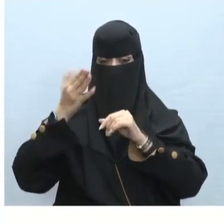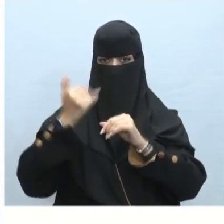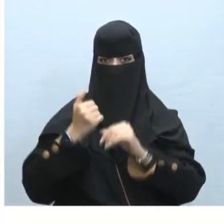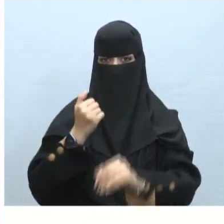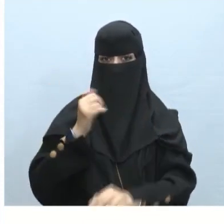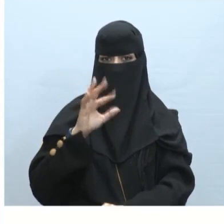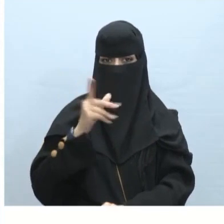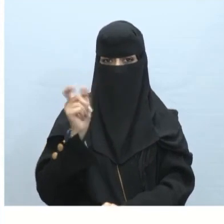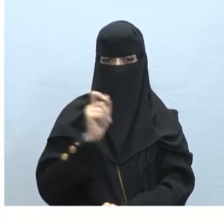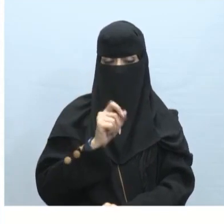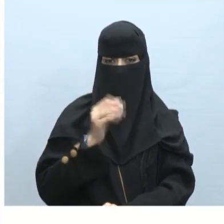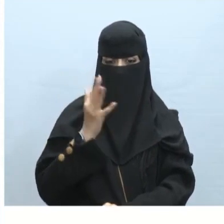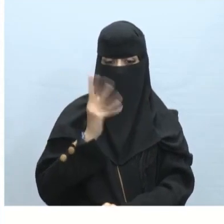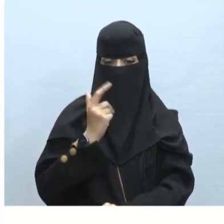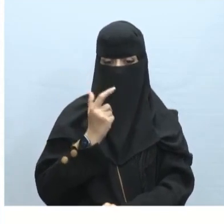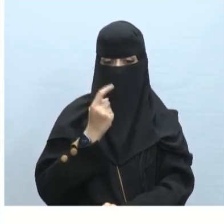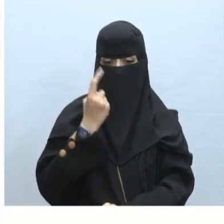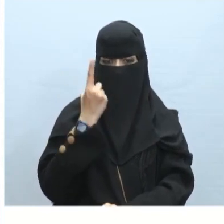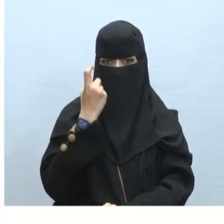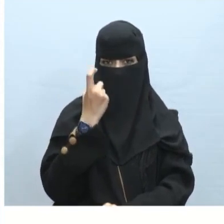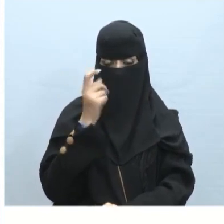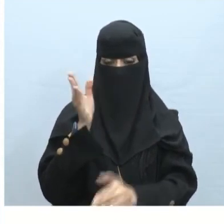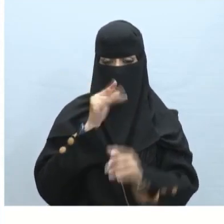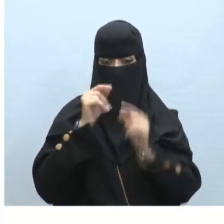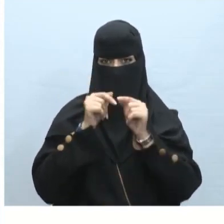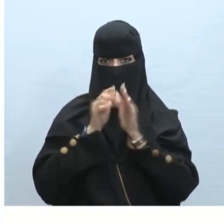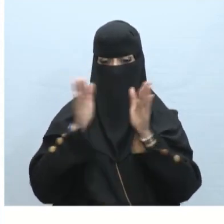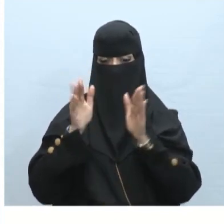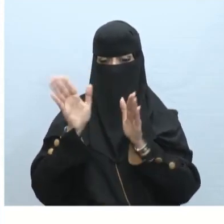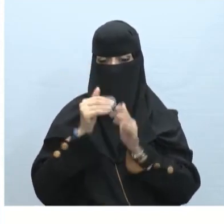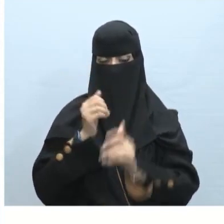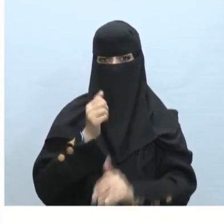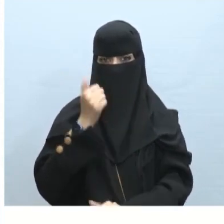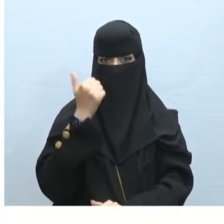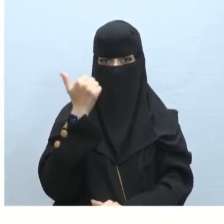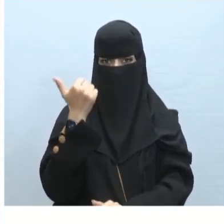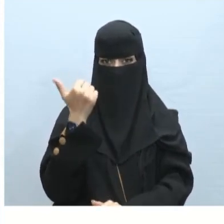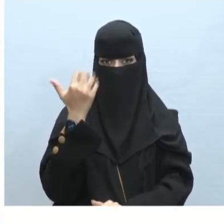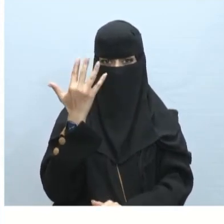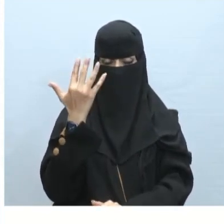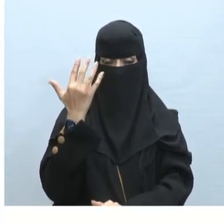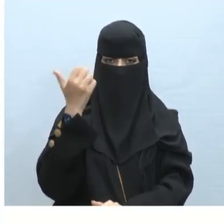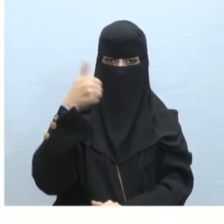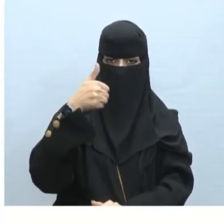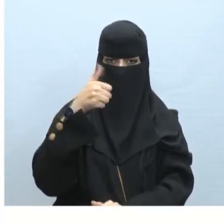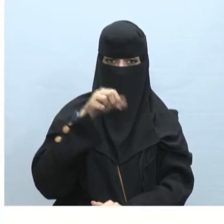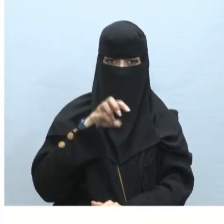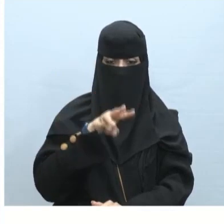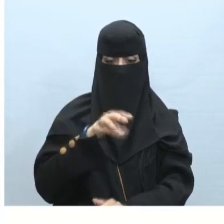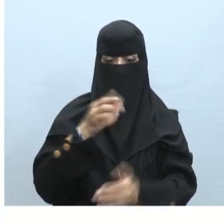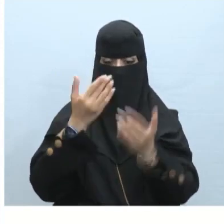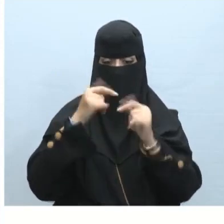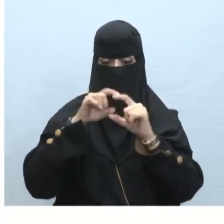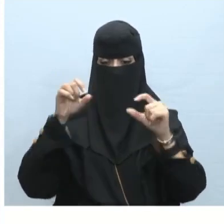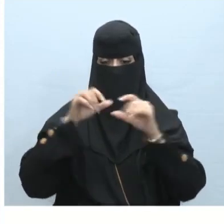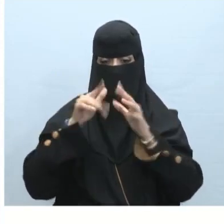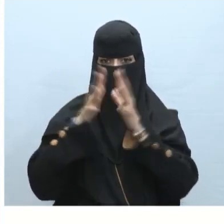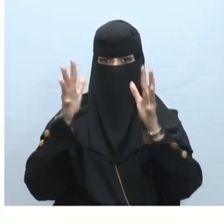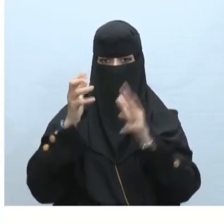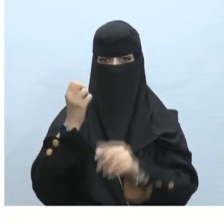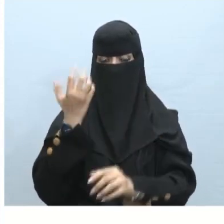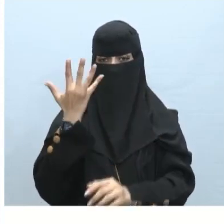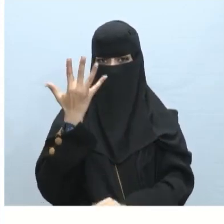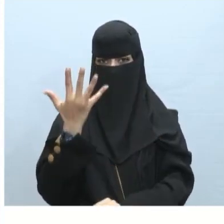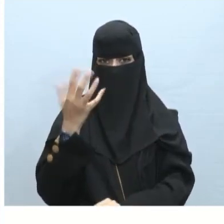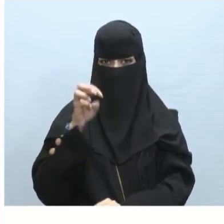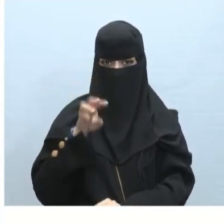نختار او نكتب مئه في مربع نص الحد الاقصى مكسيموم نكتب 65 الف في خيار الوحده الكبرى